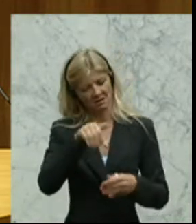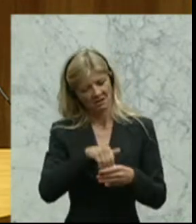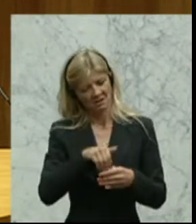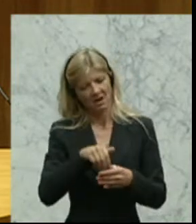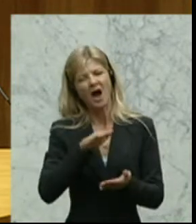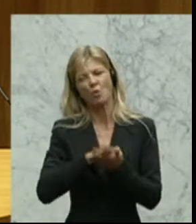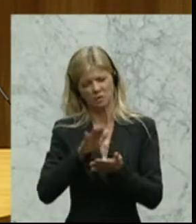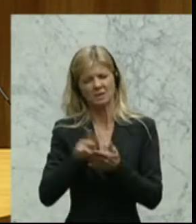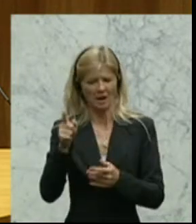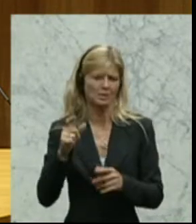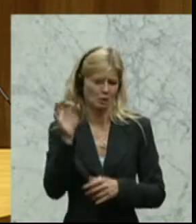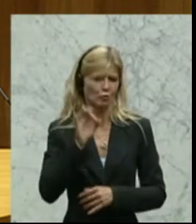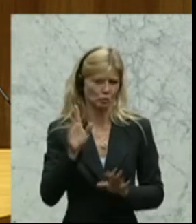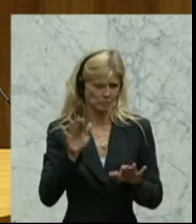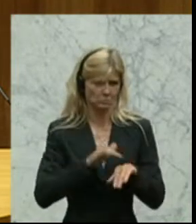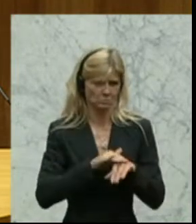stolz sein könnte.